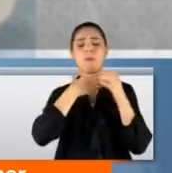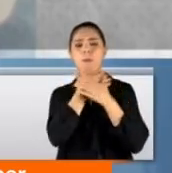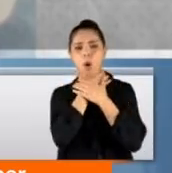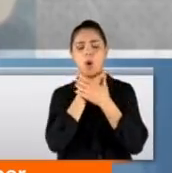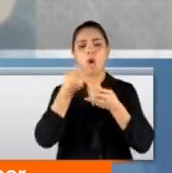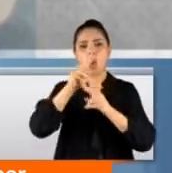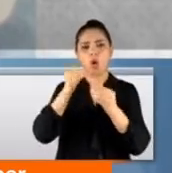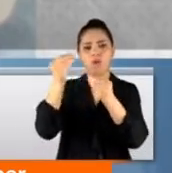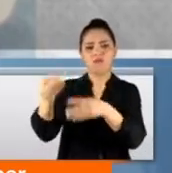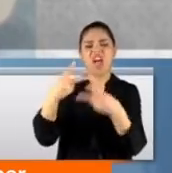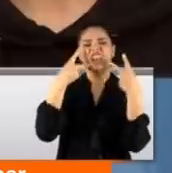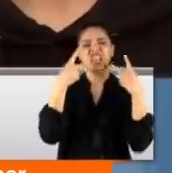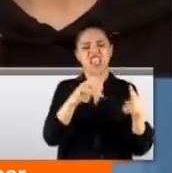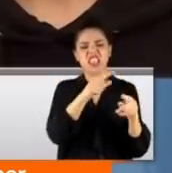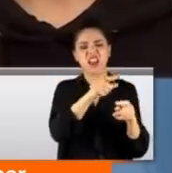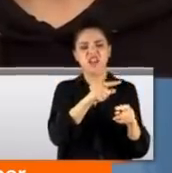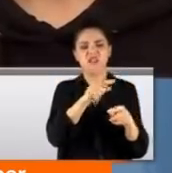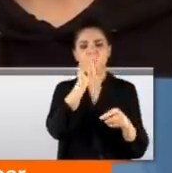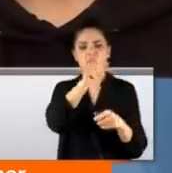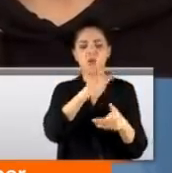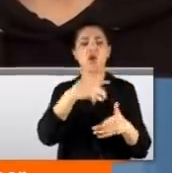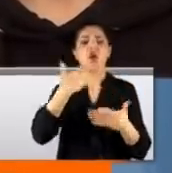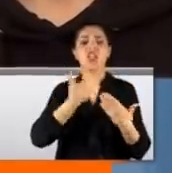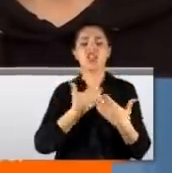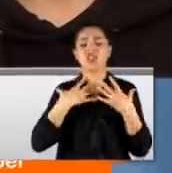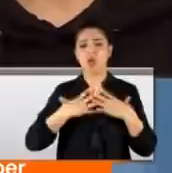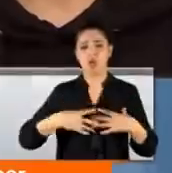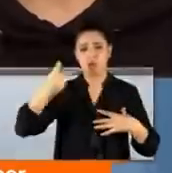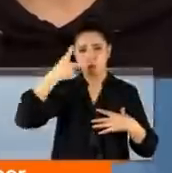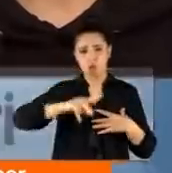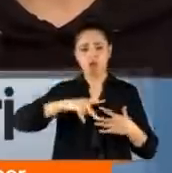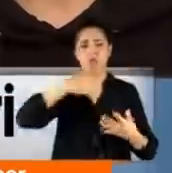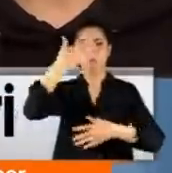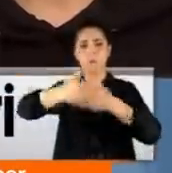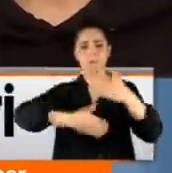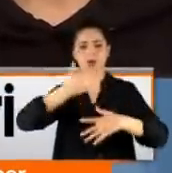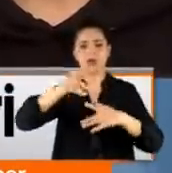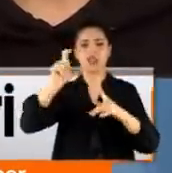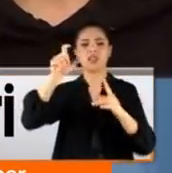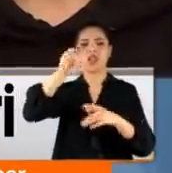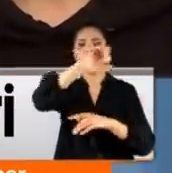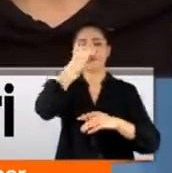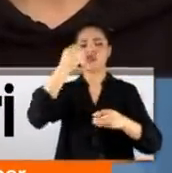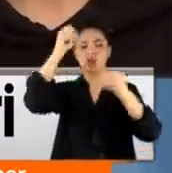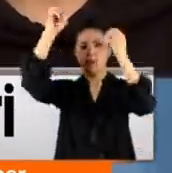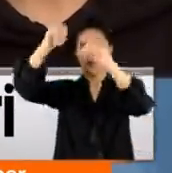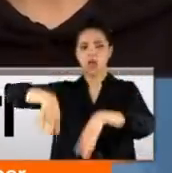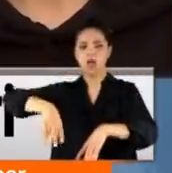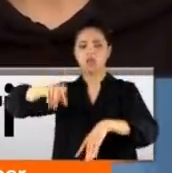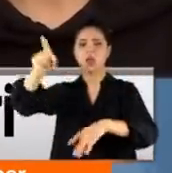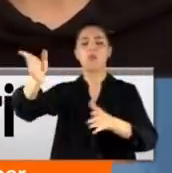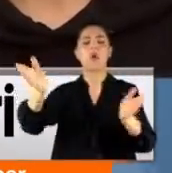boğarak öldürdüğünü itiraf etti. Cesedini paketleyip 3. kattan aşağı attı. Camdan aşağıya atmışlar kızı ya. Kurye de